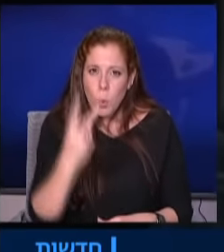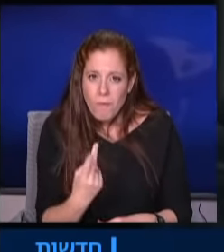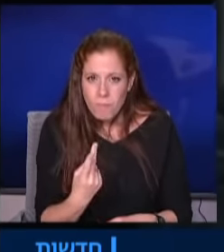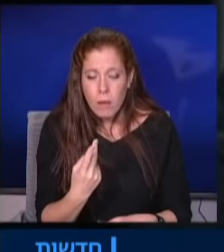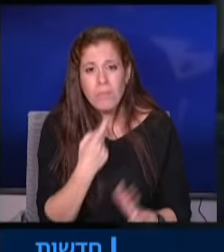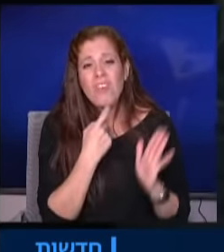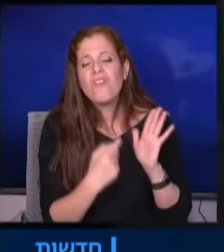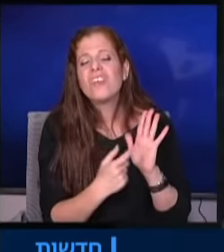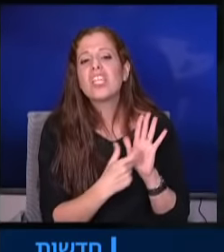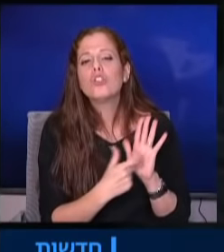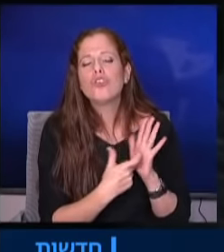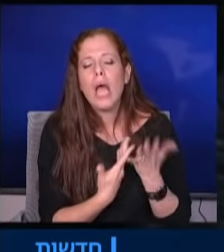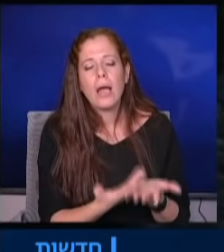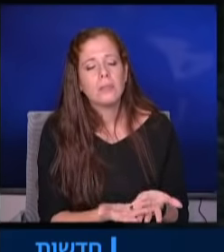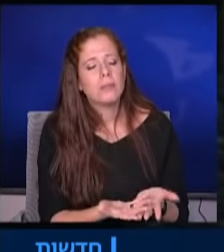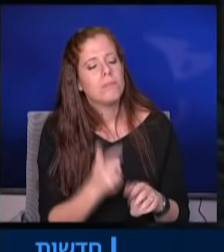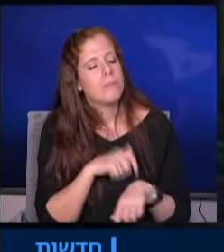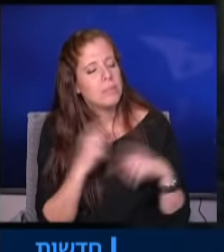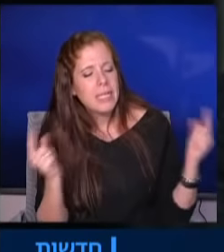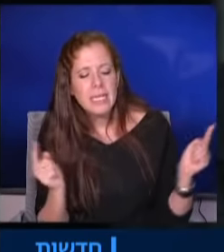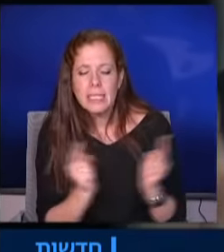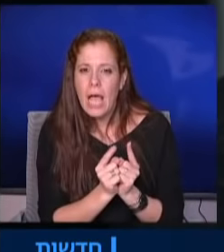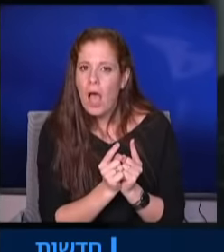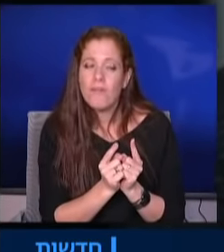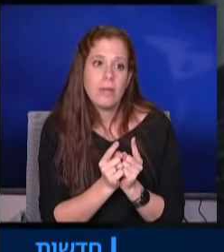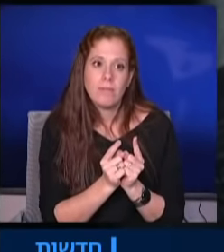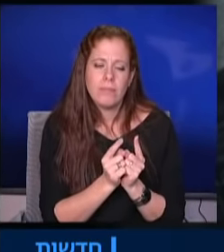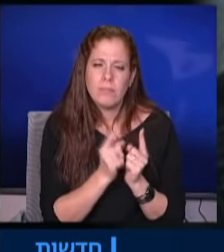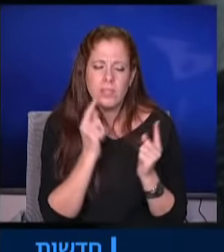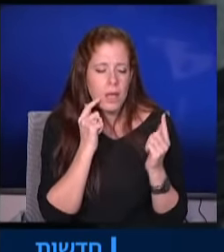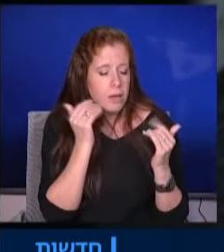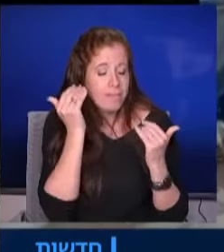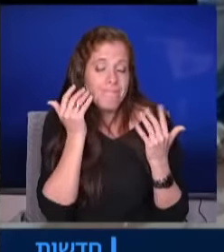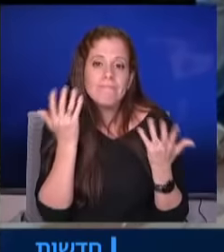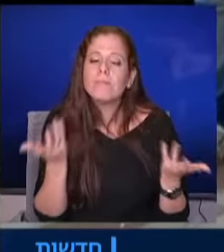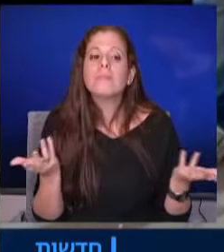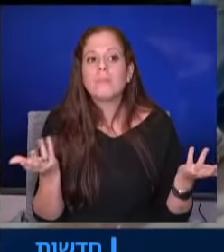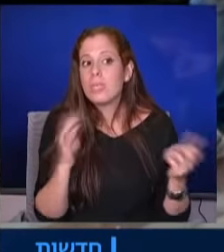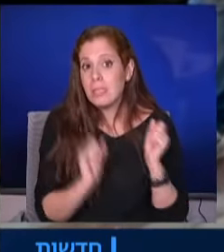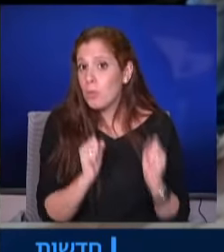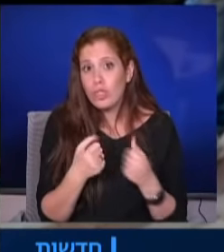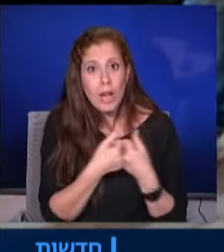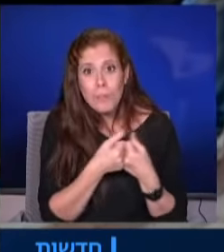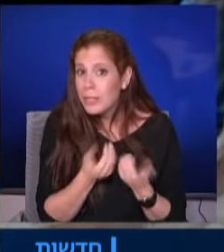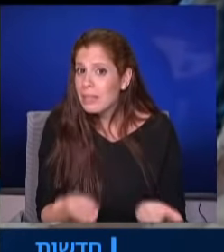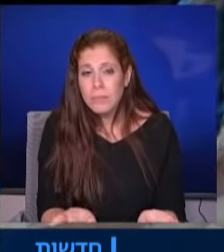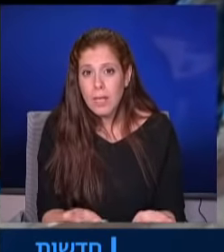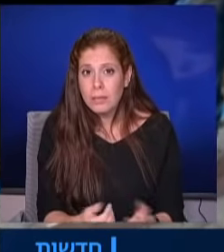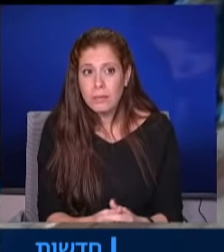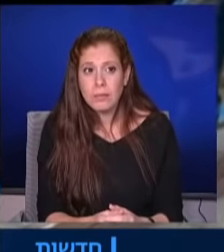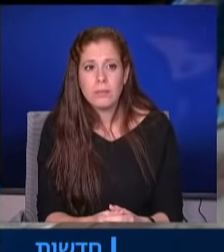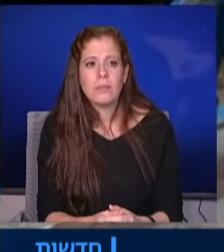דרישה, בזמן קצר, וזה עולה לראש, ו... זה מאוד קשה להתמודד עם זה.